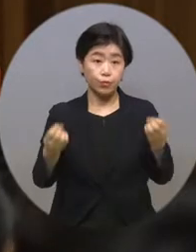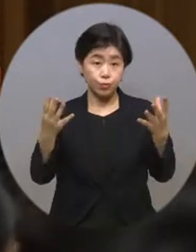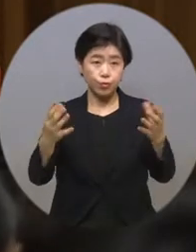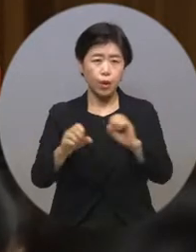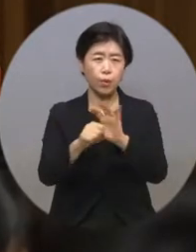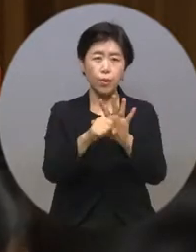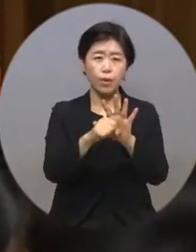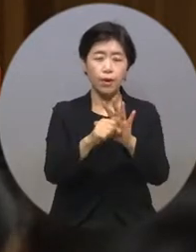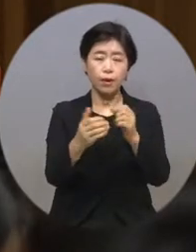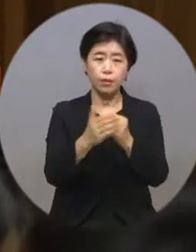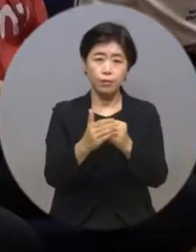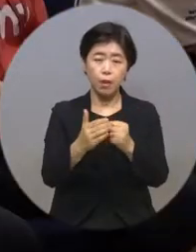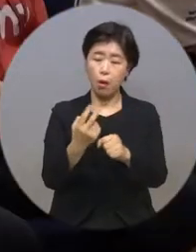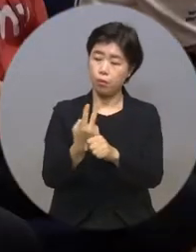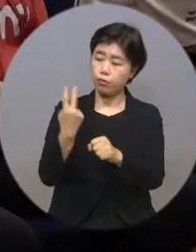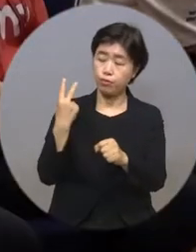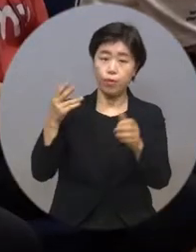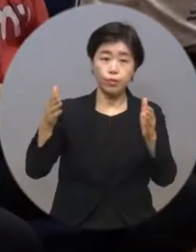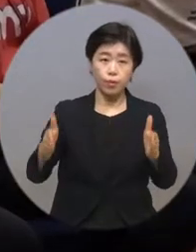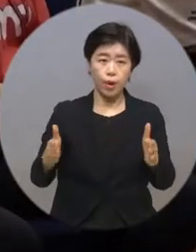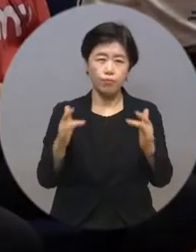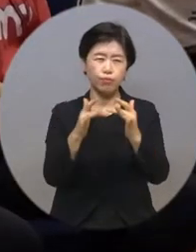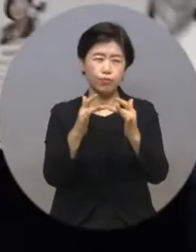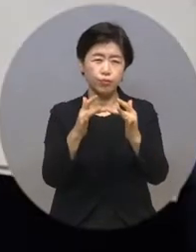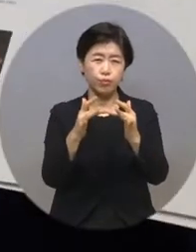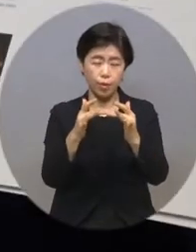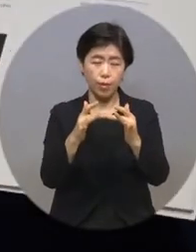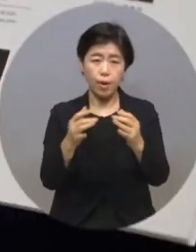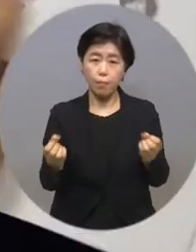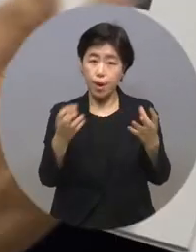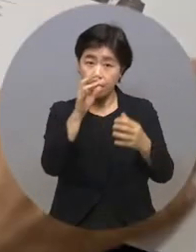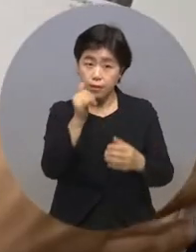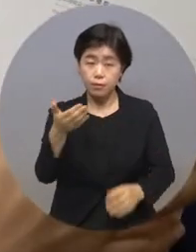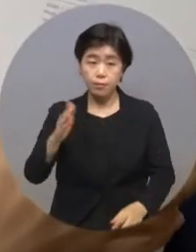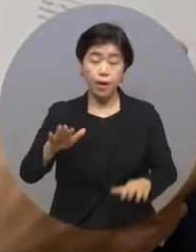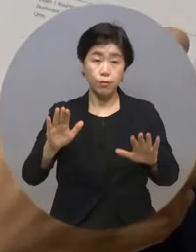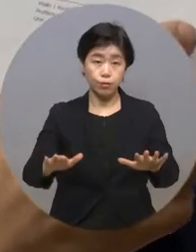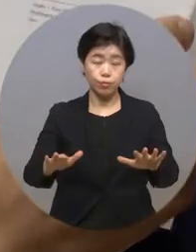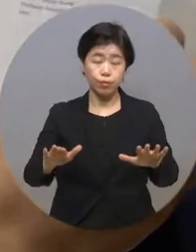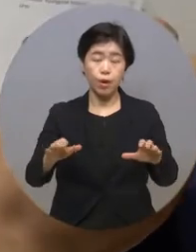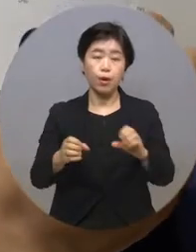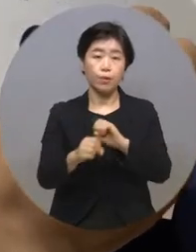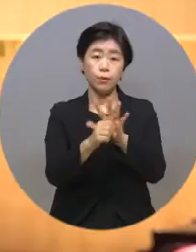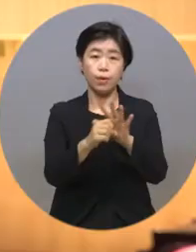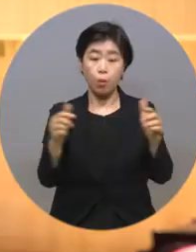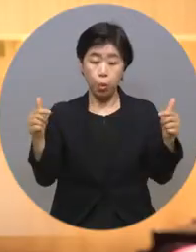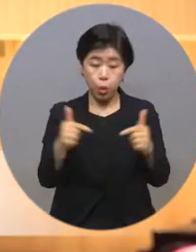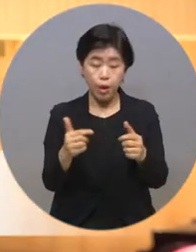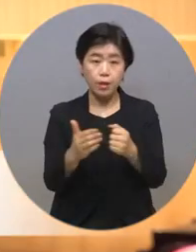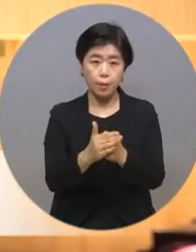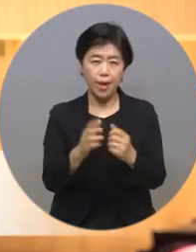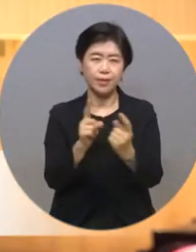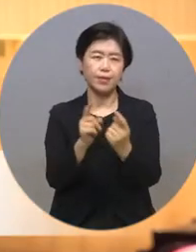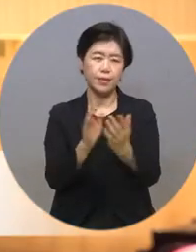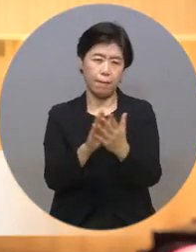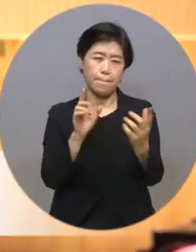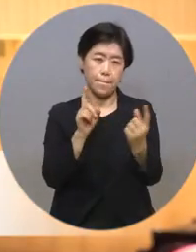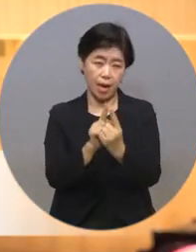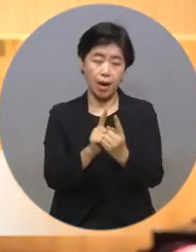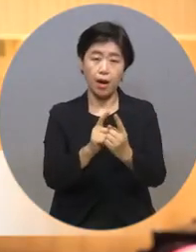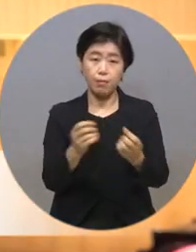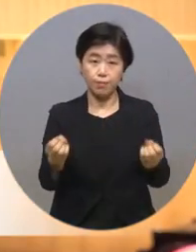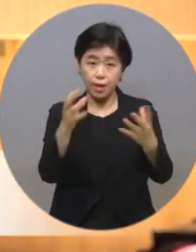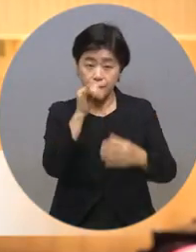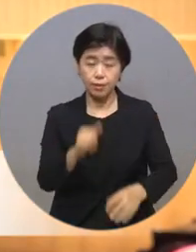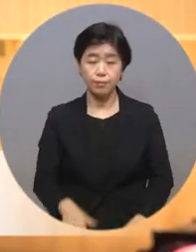비대면 온라인으로 진행됐으나 올해 코로나가 잦아듦에 따라 3년 만에 오프라인 행사로 진행이 됐습니다. 이게 단순히